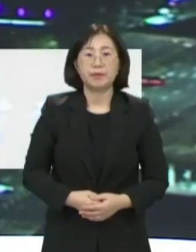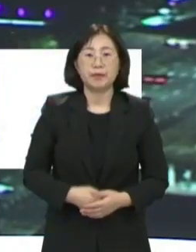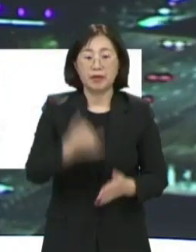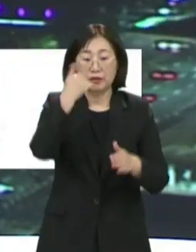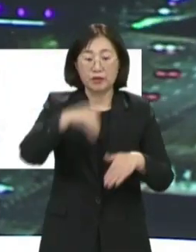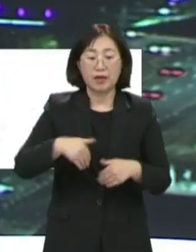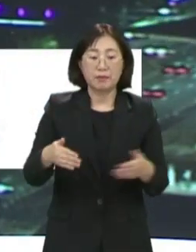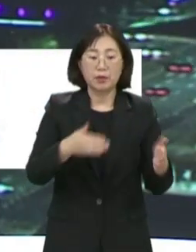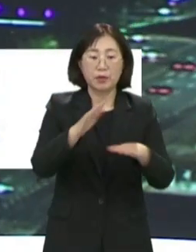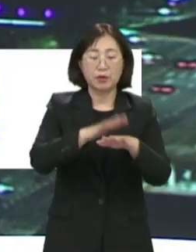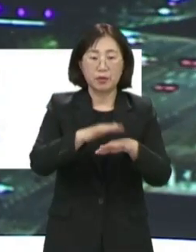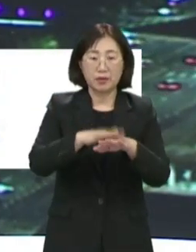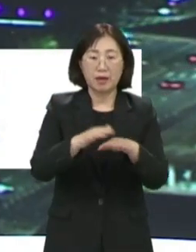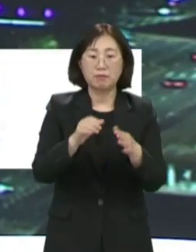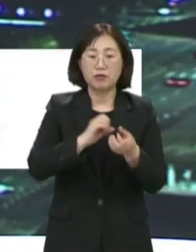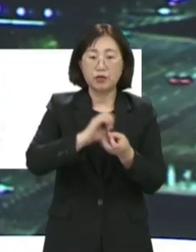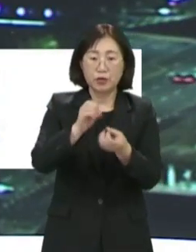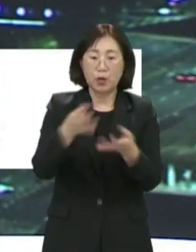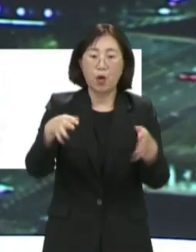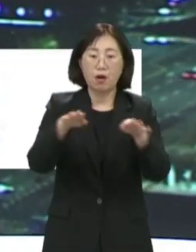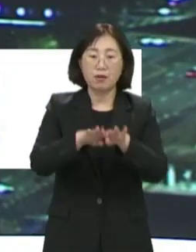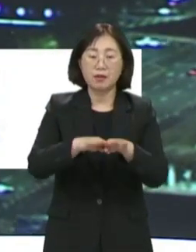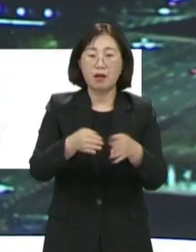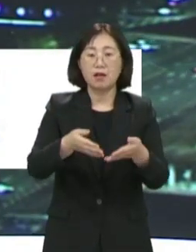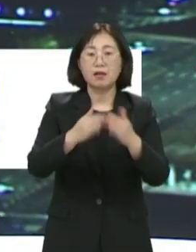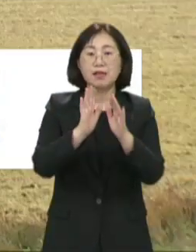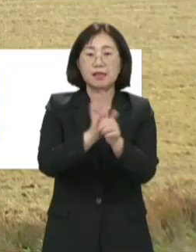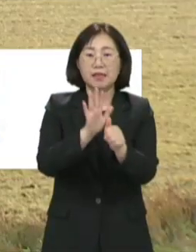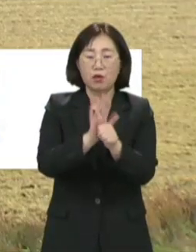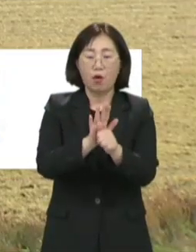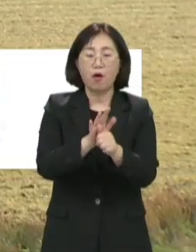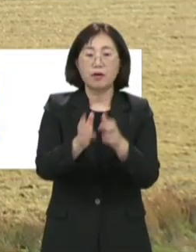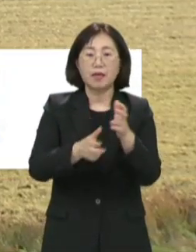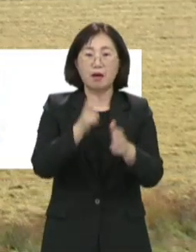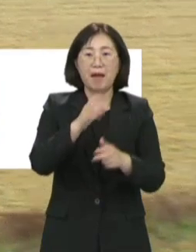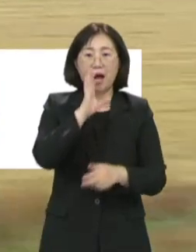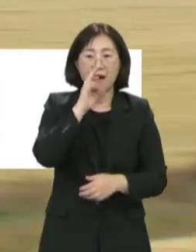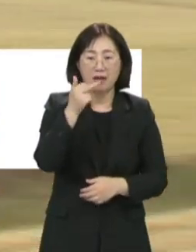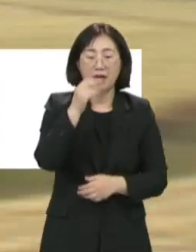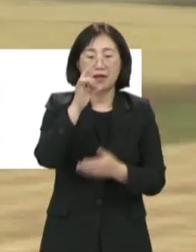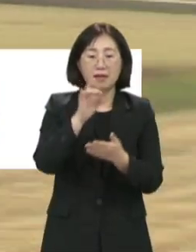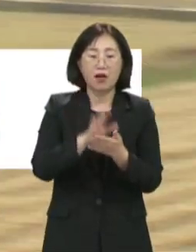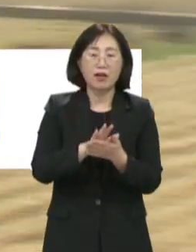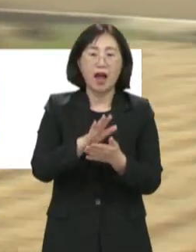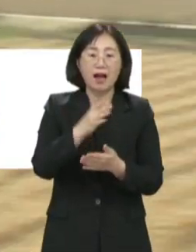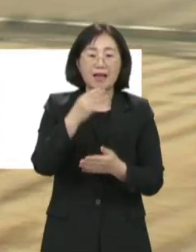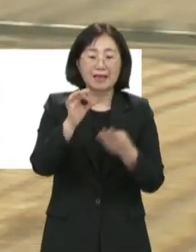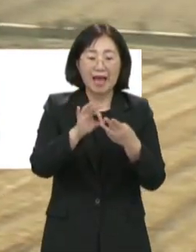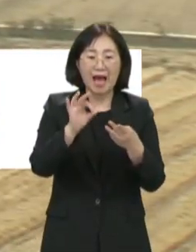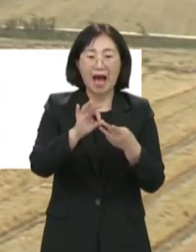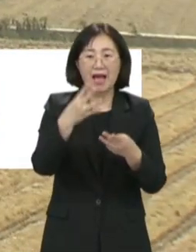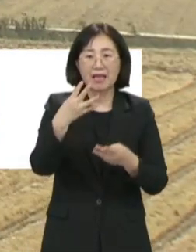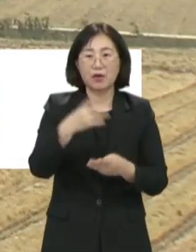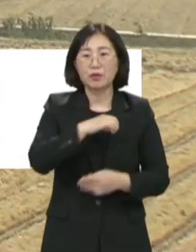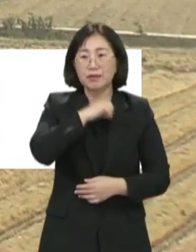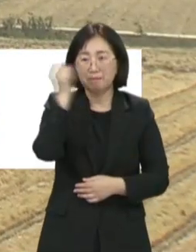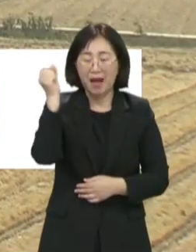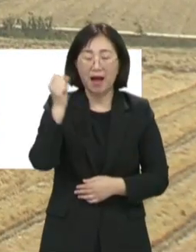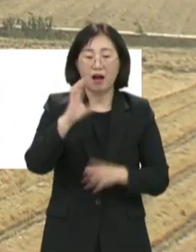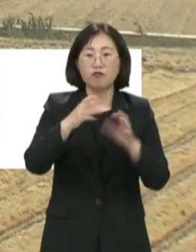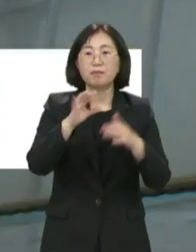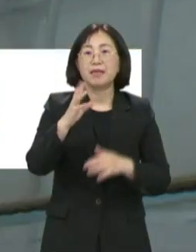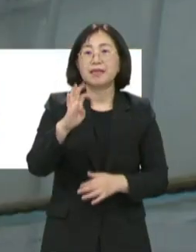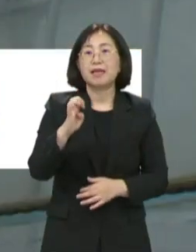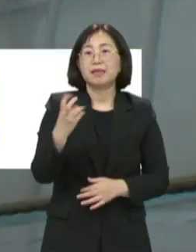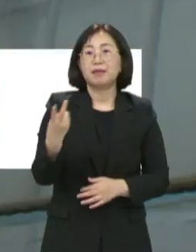충남도는 농산물 산지 유통 시설 건립 지원 공모에 아산과 논산 청양 태안이 선정돼 국비 42억 원을